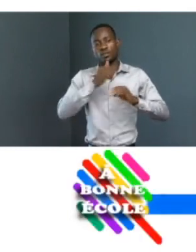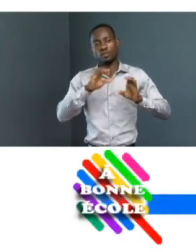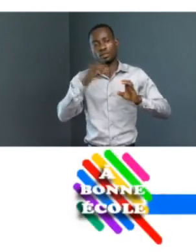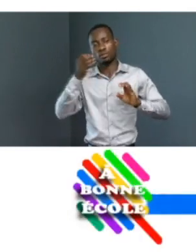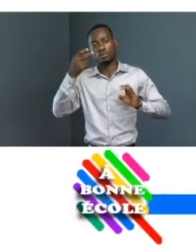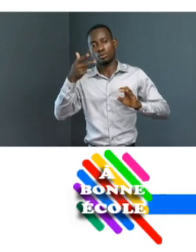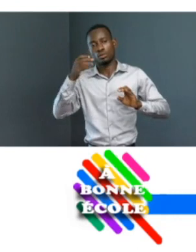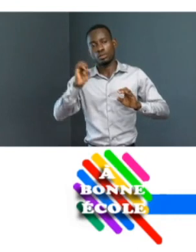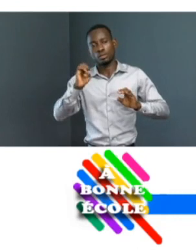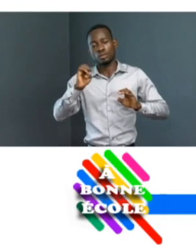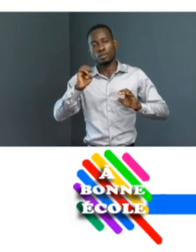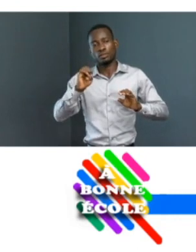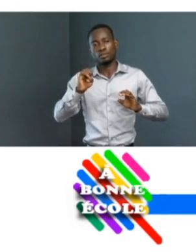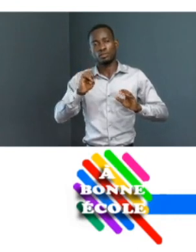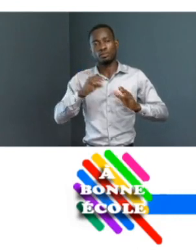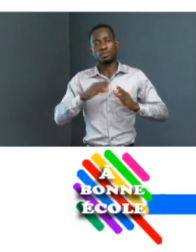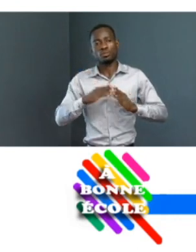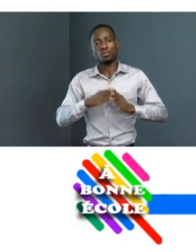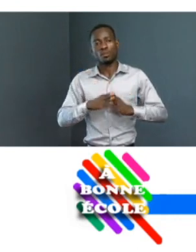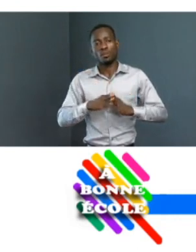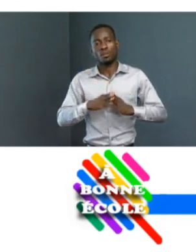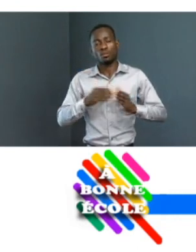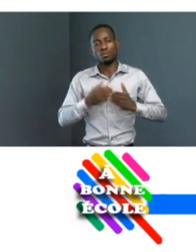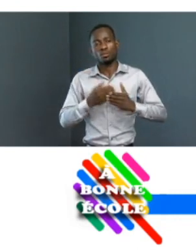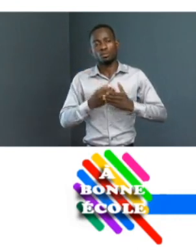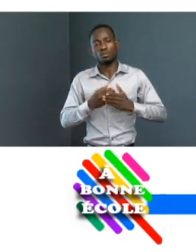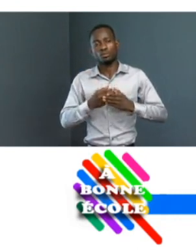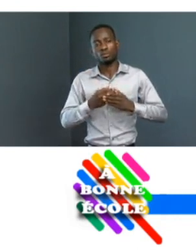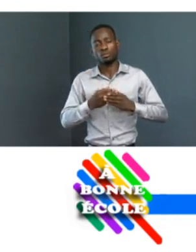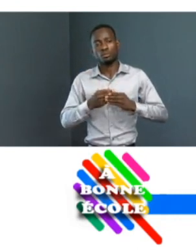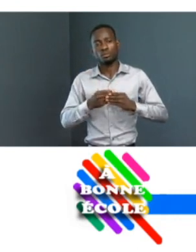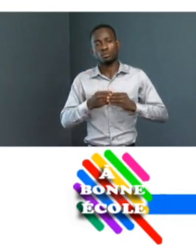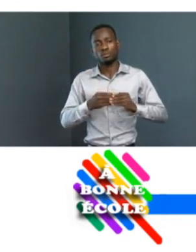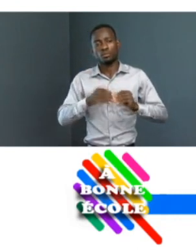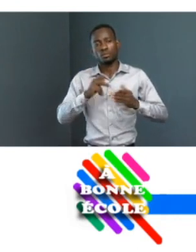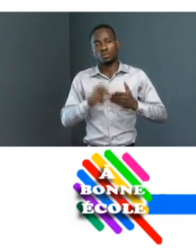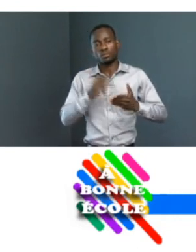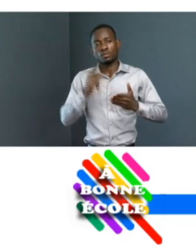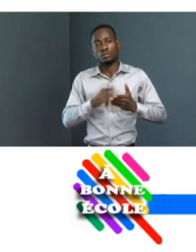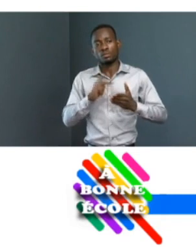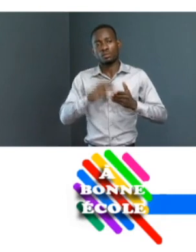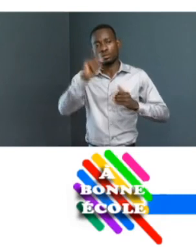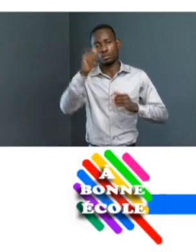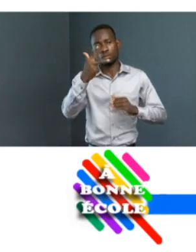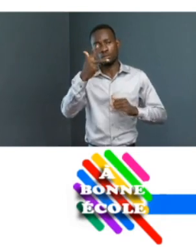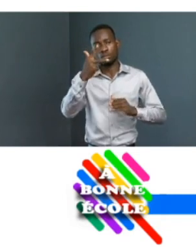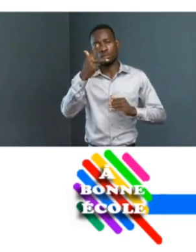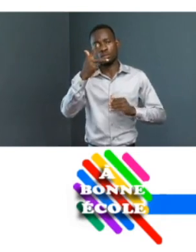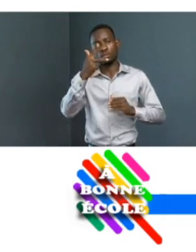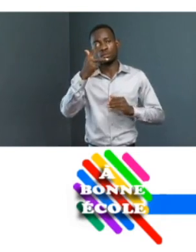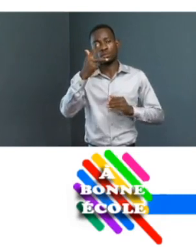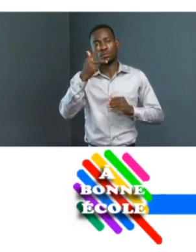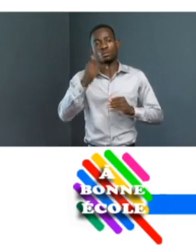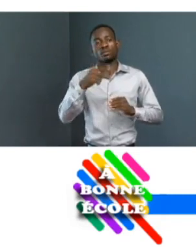3e, Michel-Henri Fernand Nathan, les nouvelles éditions africaines, page 13.